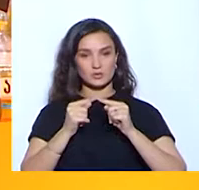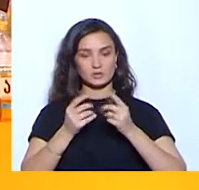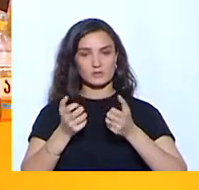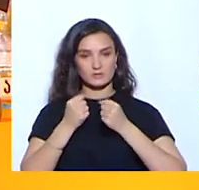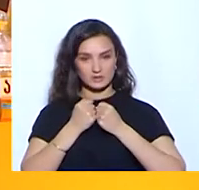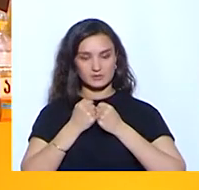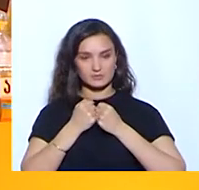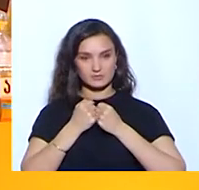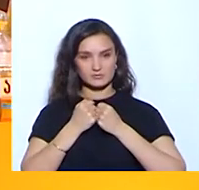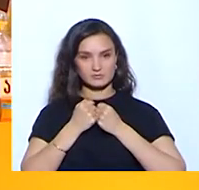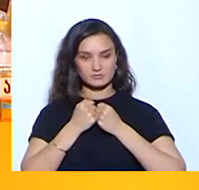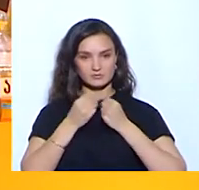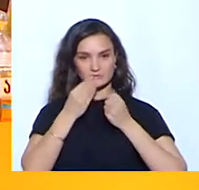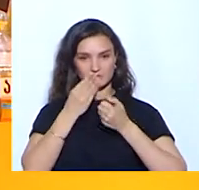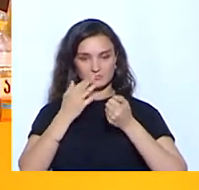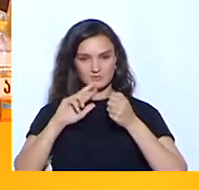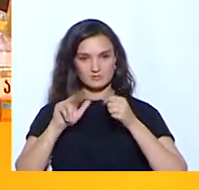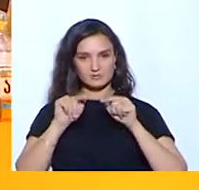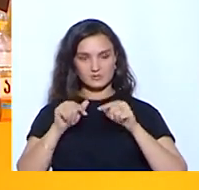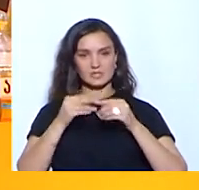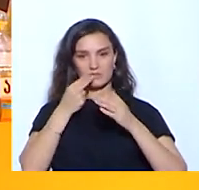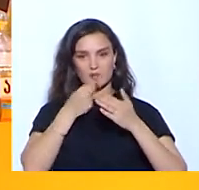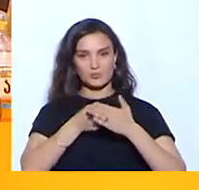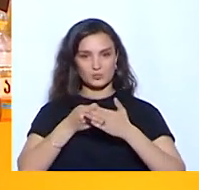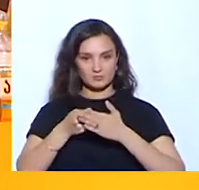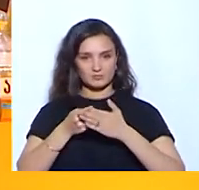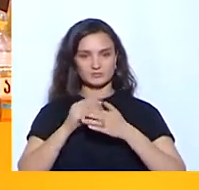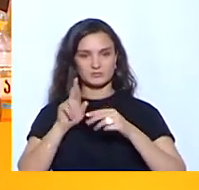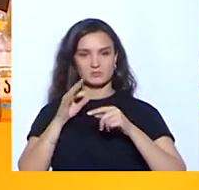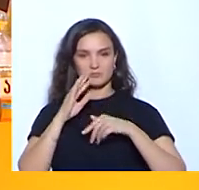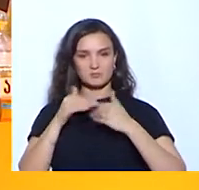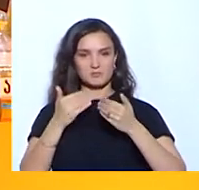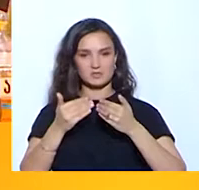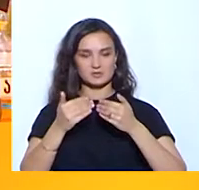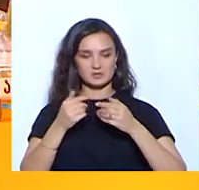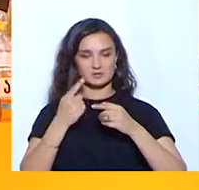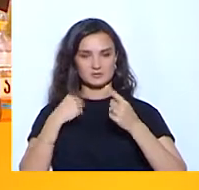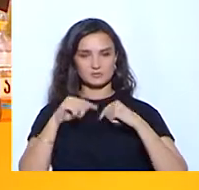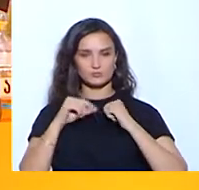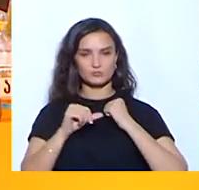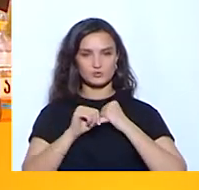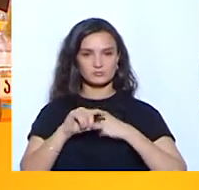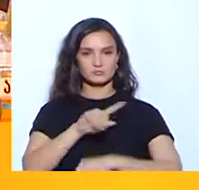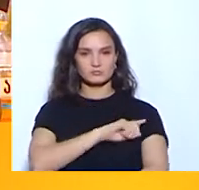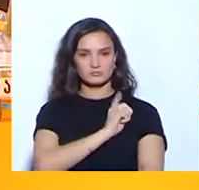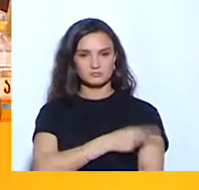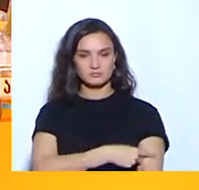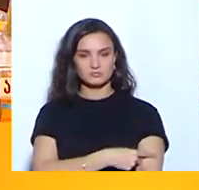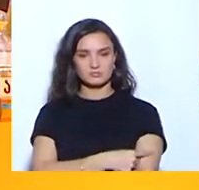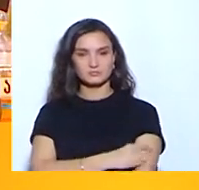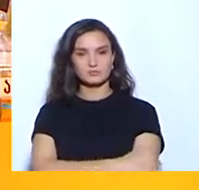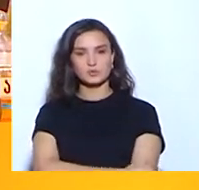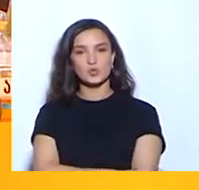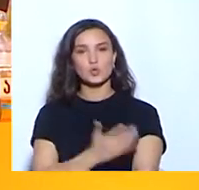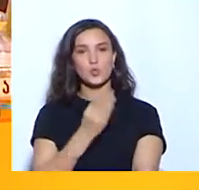საკვებს, მაშინ გავაძლიერებთ ფლორასაც, დავაპურებთ კიდევაც მათ და მერე მათი დამსახურებით გავძლიერდებით ჩვენ. რომელი პროდუქტები